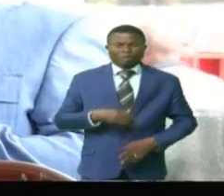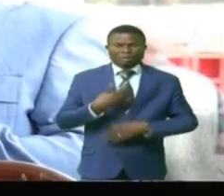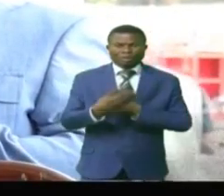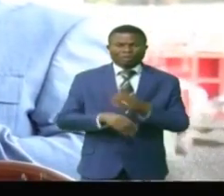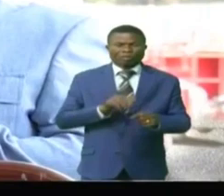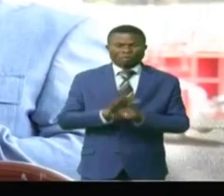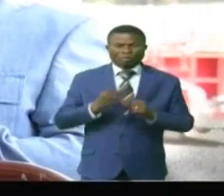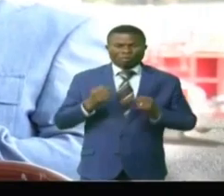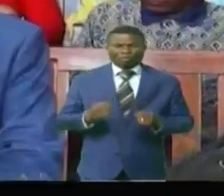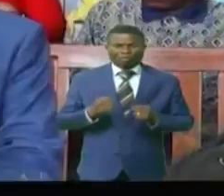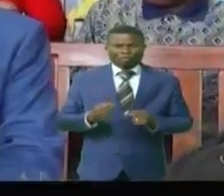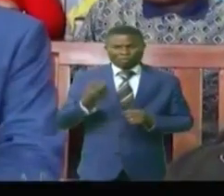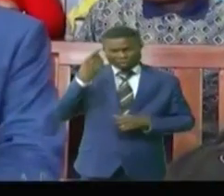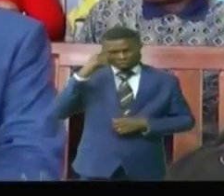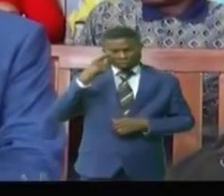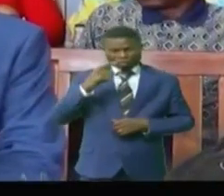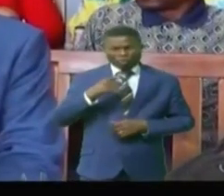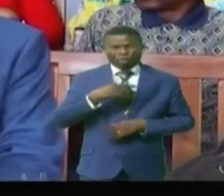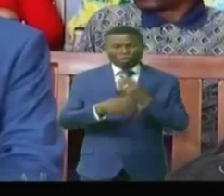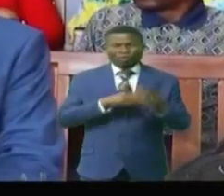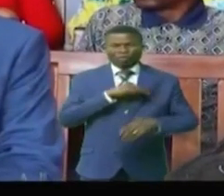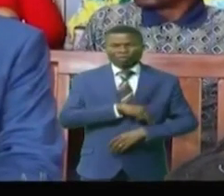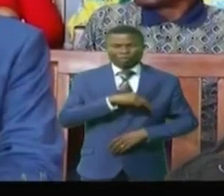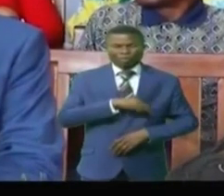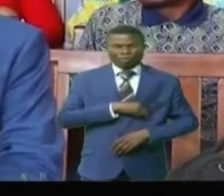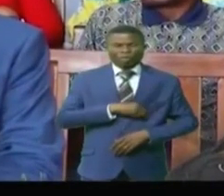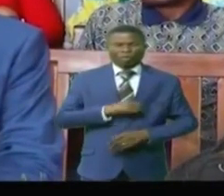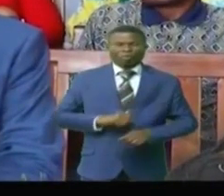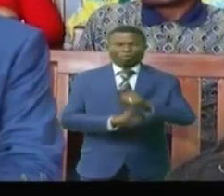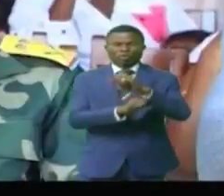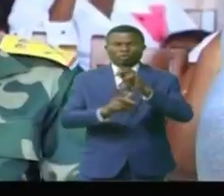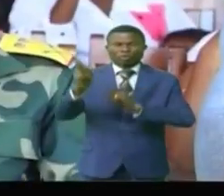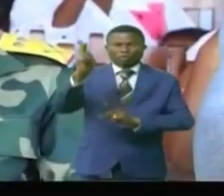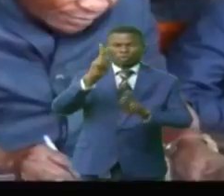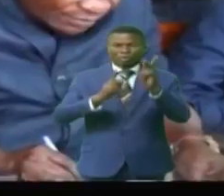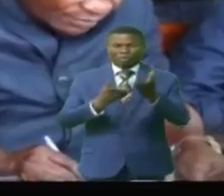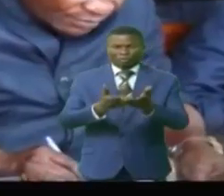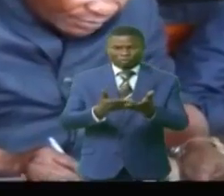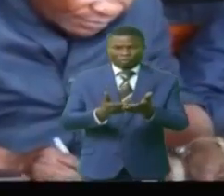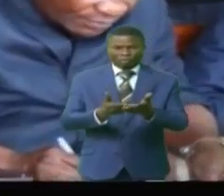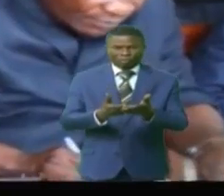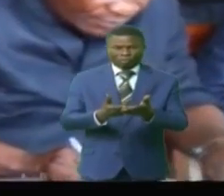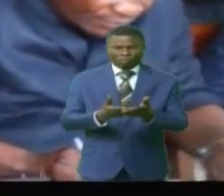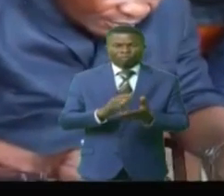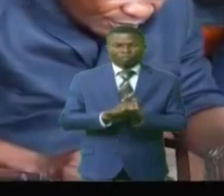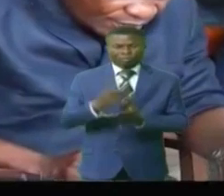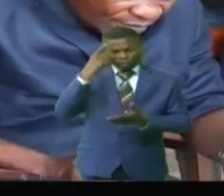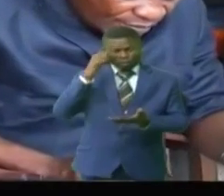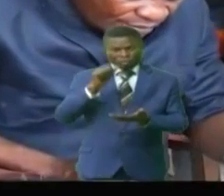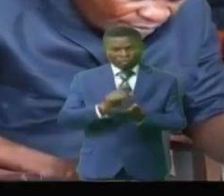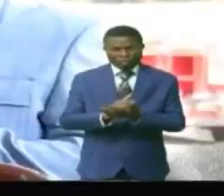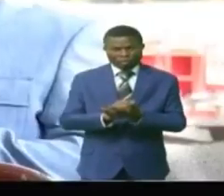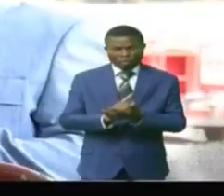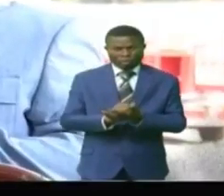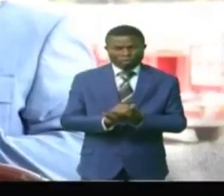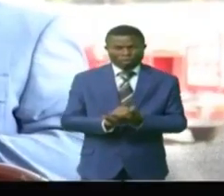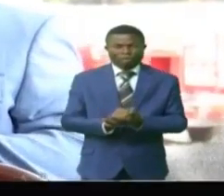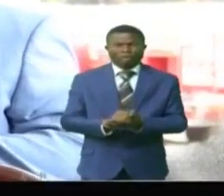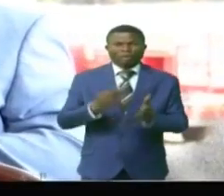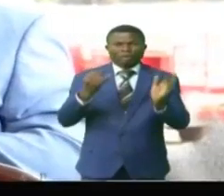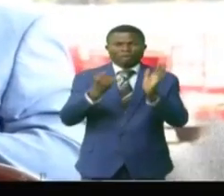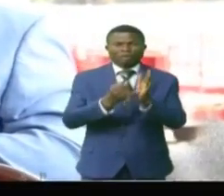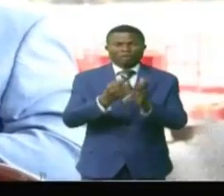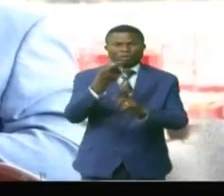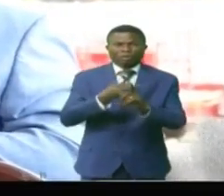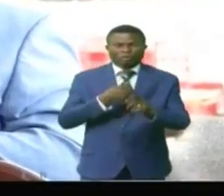aucun effort pour trouver des solutions aux problèmes de sa population. C'est souvent du contrat suspendu et